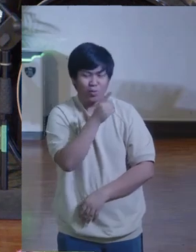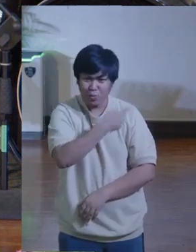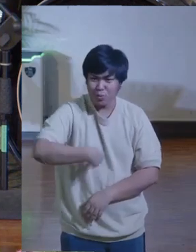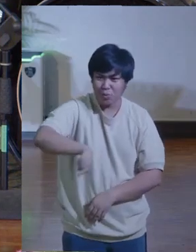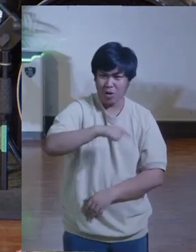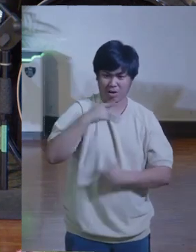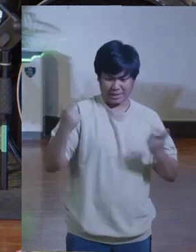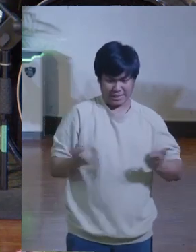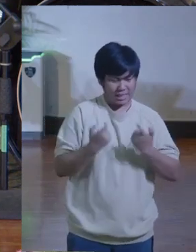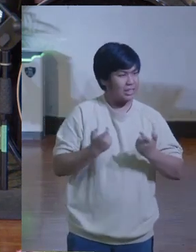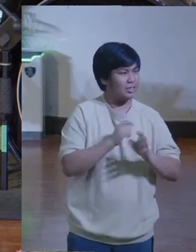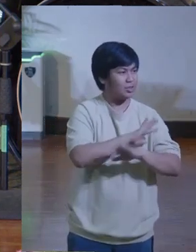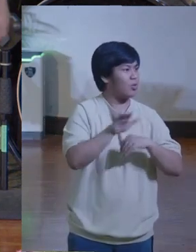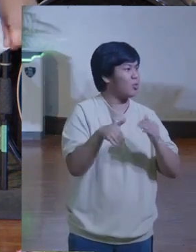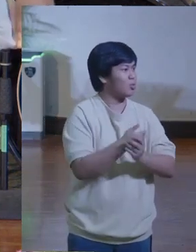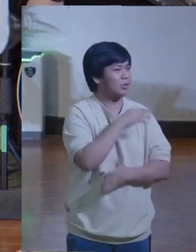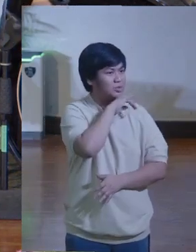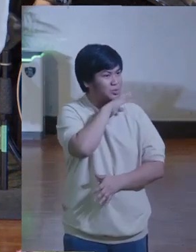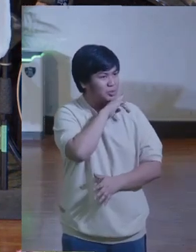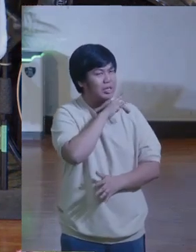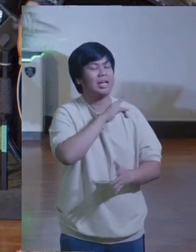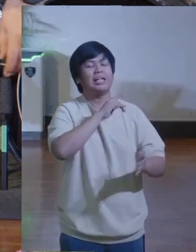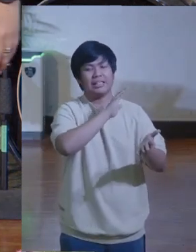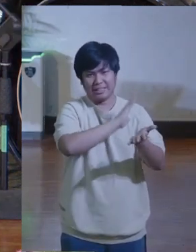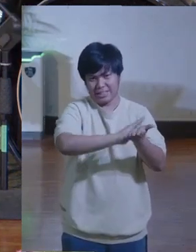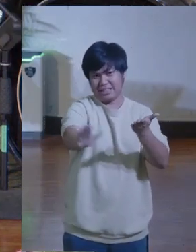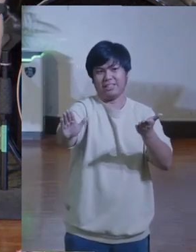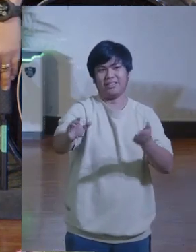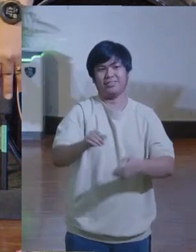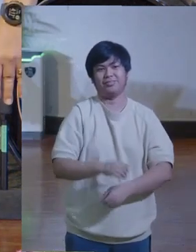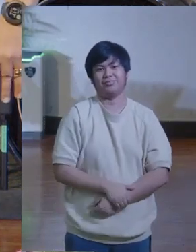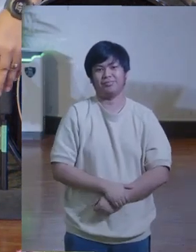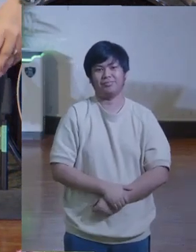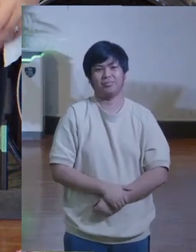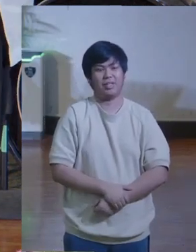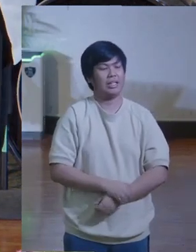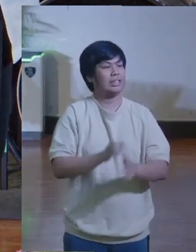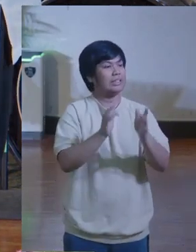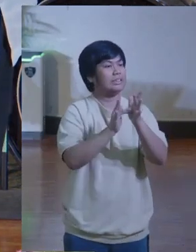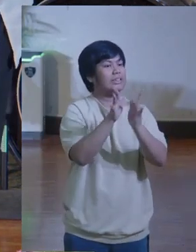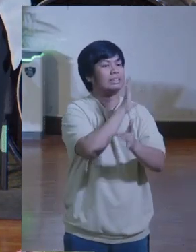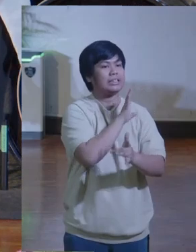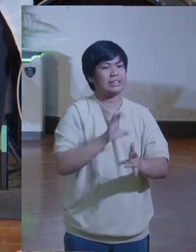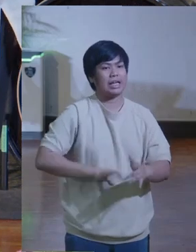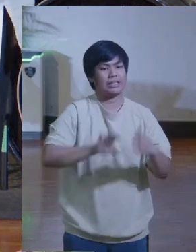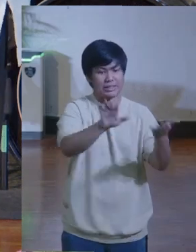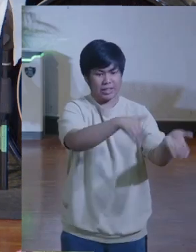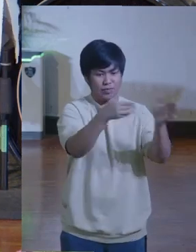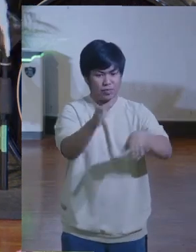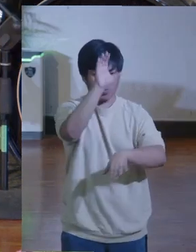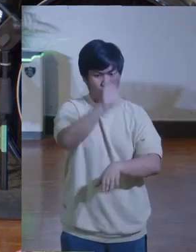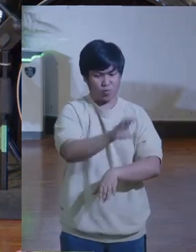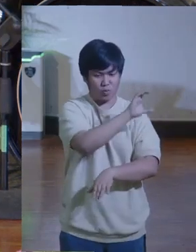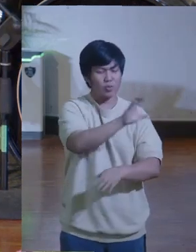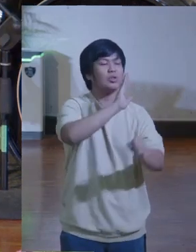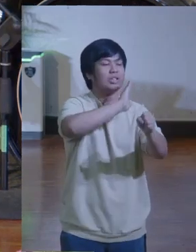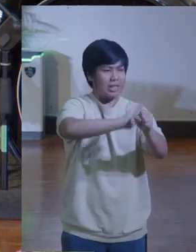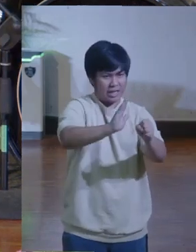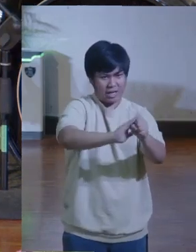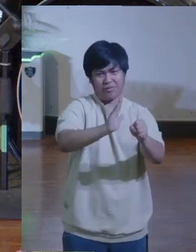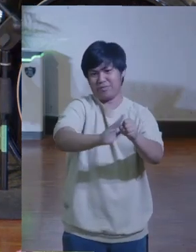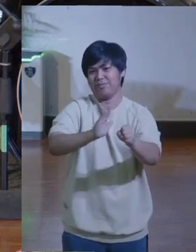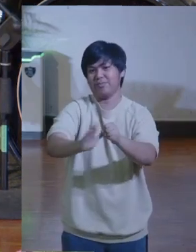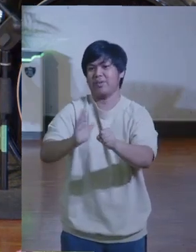ating pagkakautang sa Diyos, kanyang nabayaran na. Ang kanyang pagkamatay sa krus ay sapat, sapagkat si Kristo